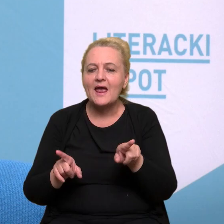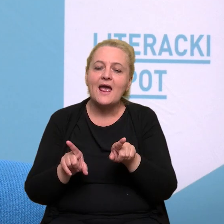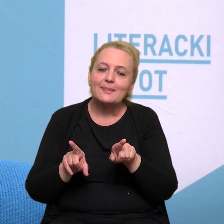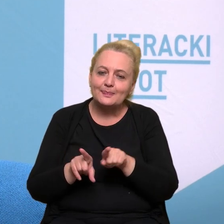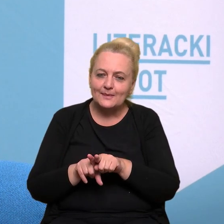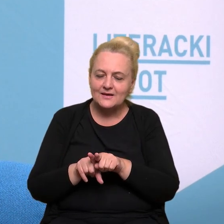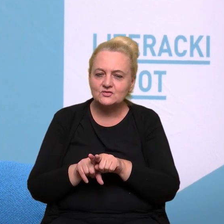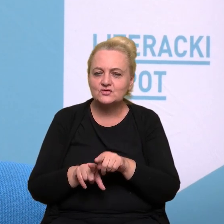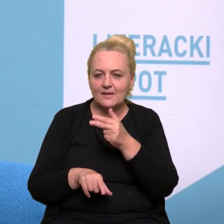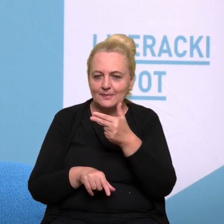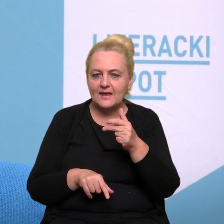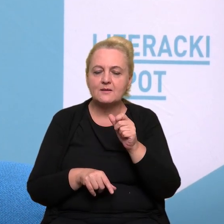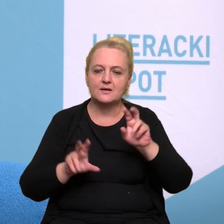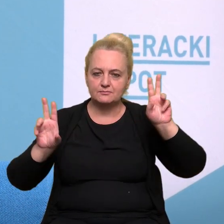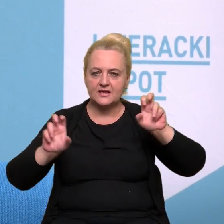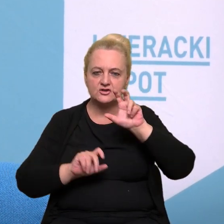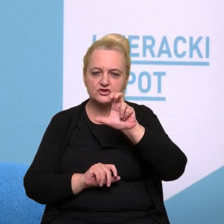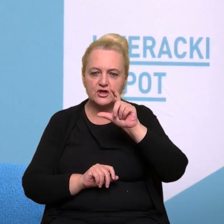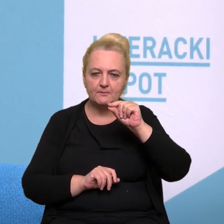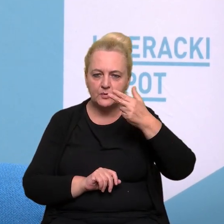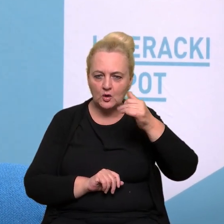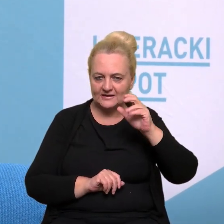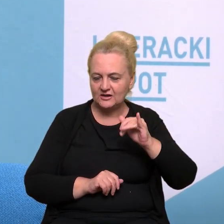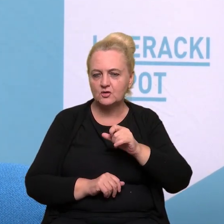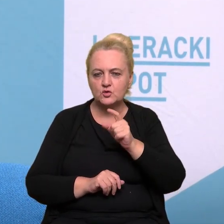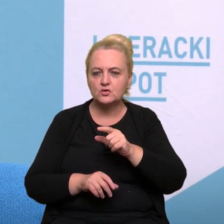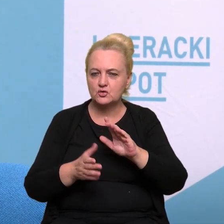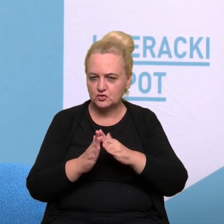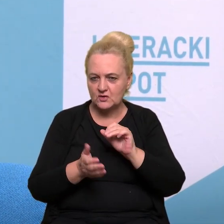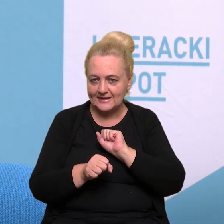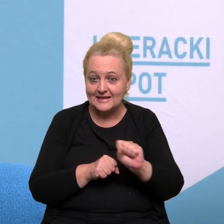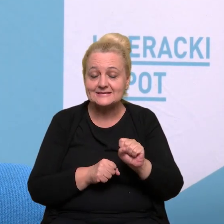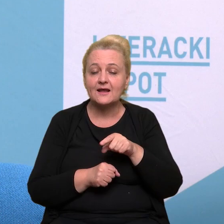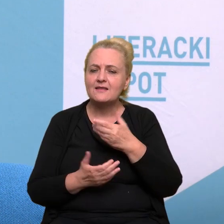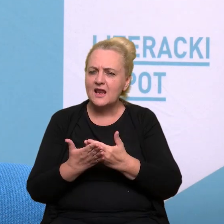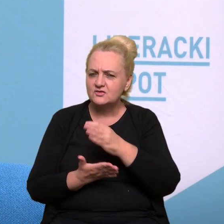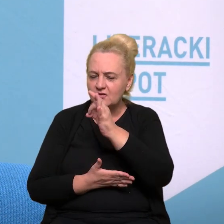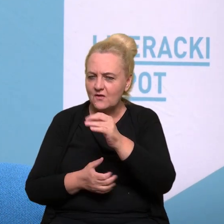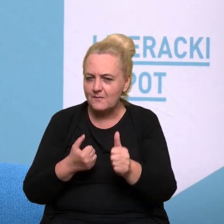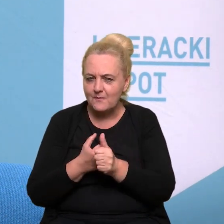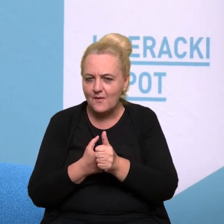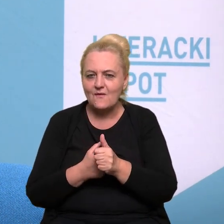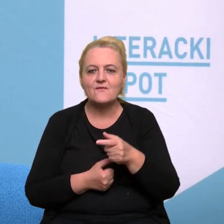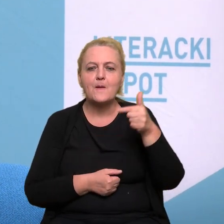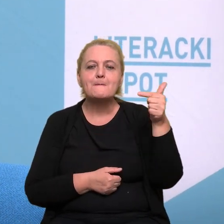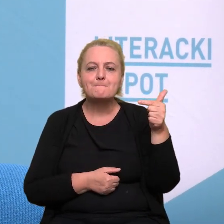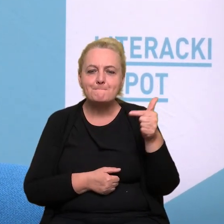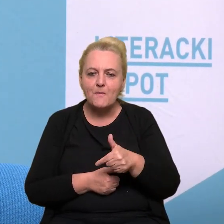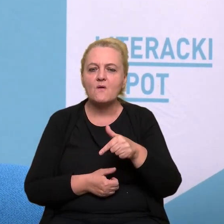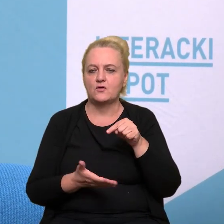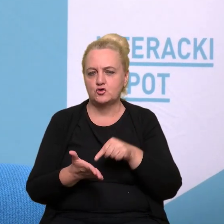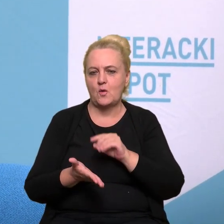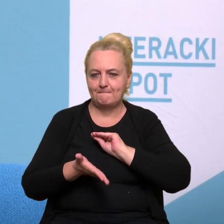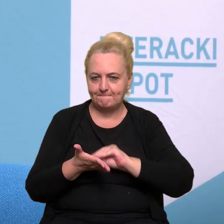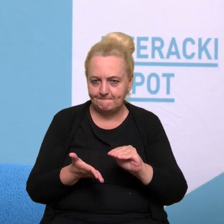się pojawia w Czempionkach. Dlaczego według ciebie powinniśmy o tym